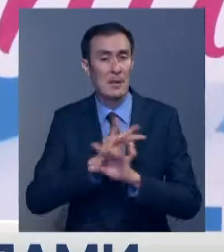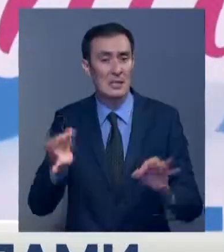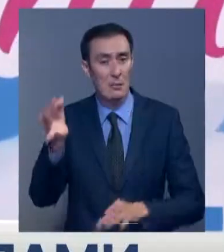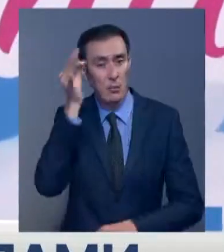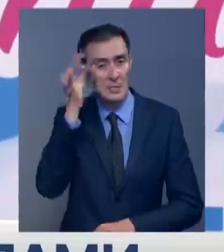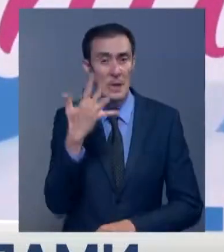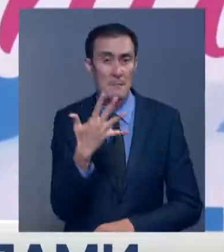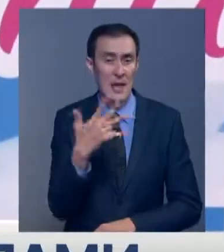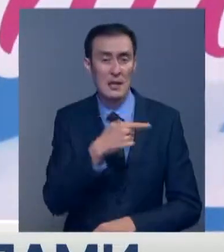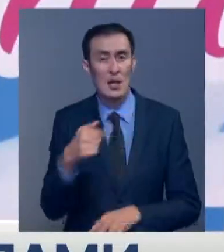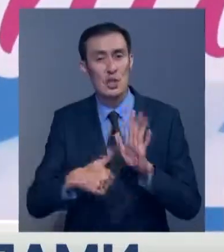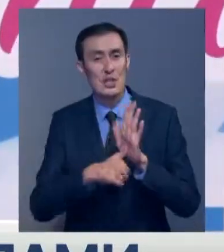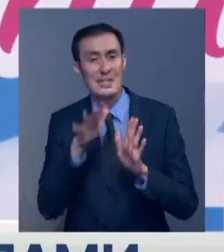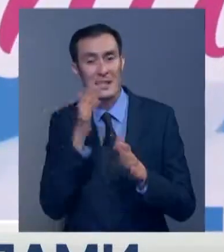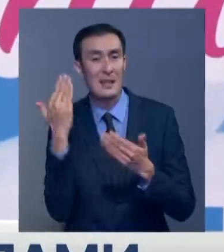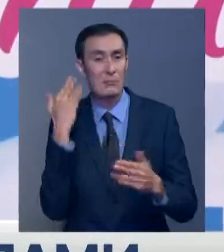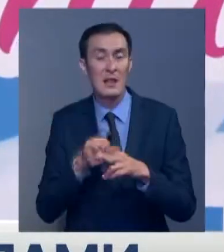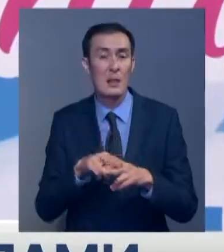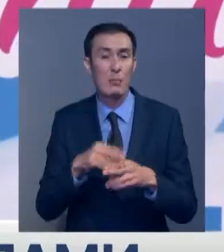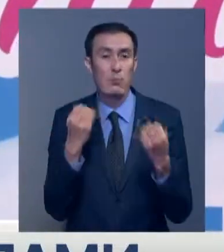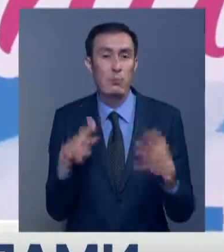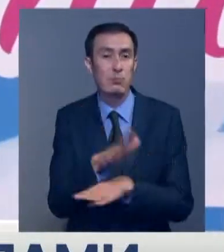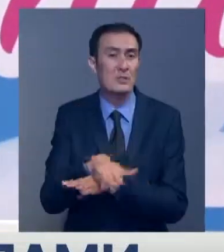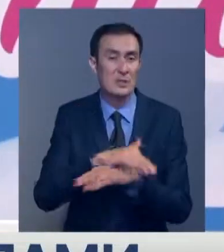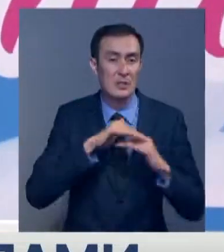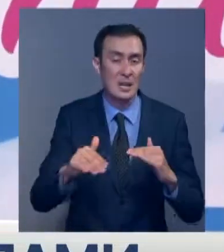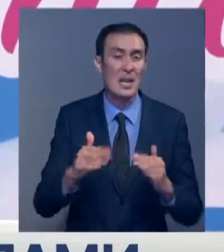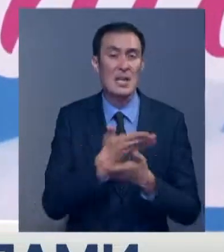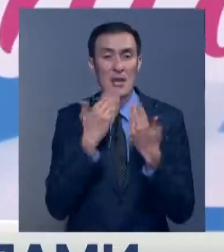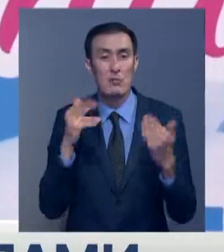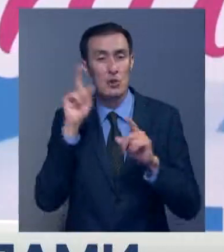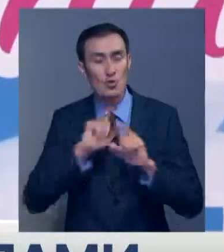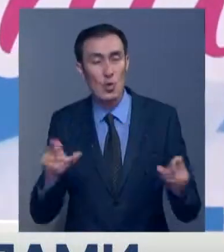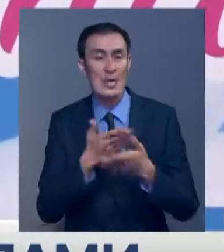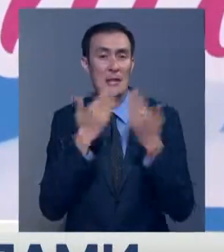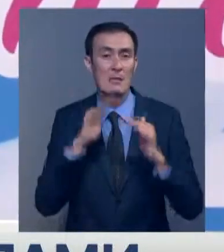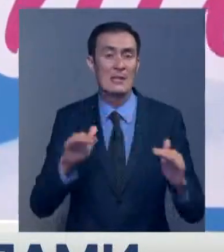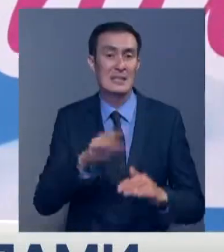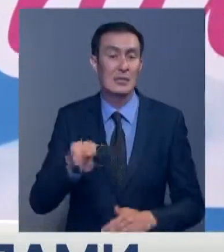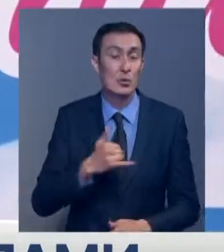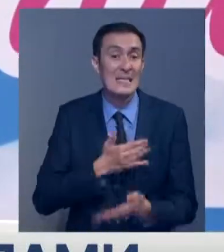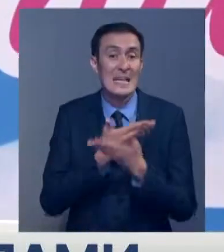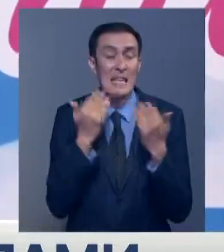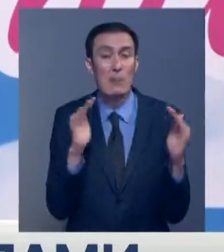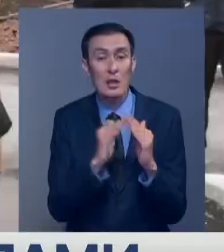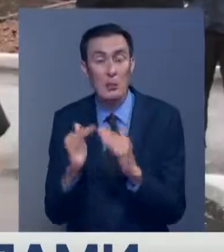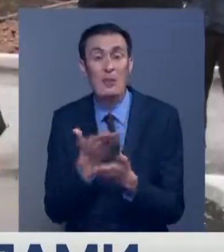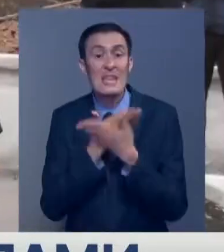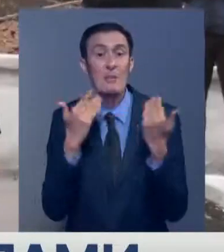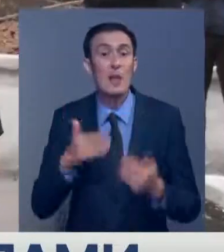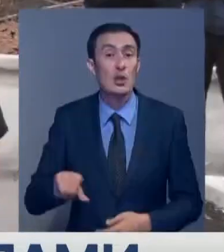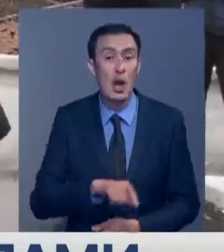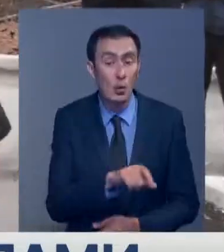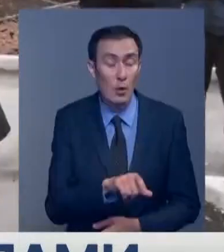буквально 5-6 лет тому назад это был пустырь. У нас не было школы, у нас не было детского сада, у нас не было домов, у нас не было дорог на